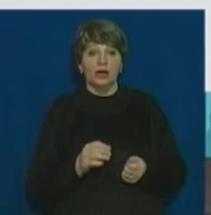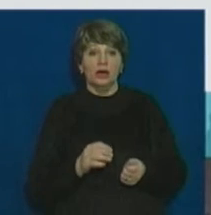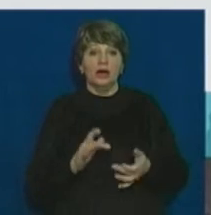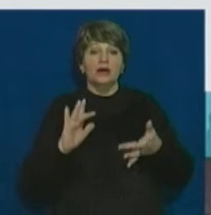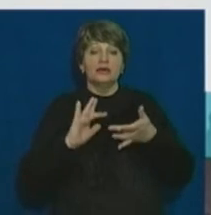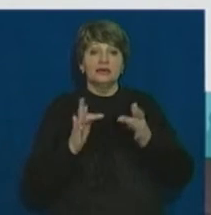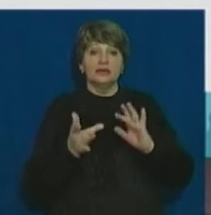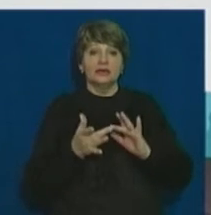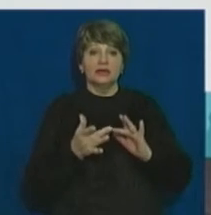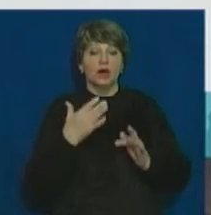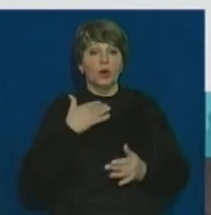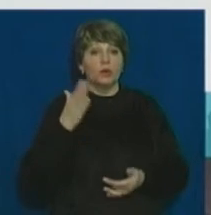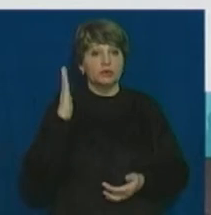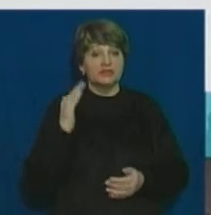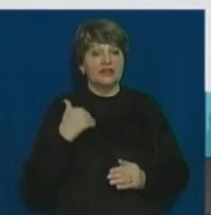онлайн-голосування. Фактично, я вже говорила,